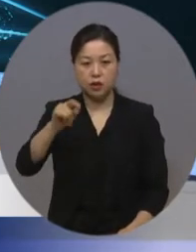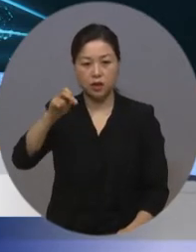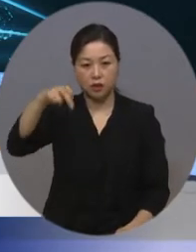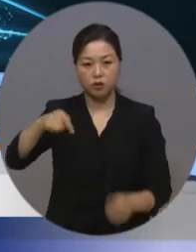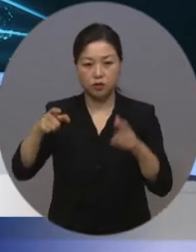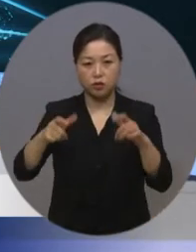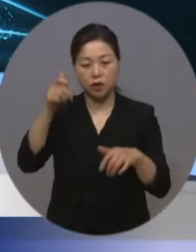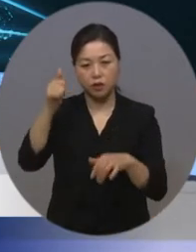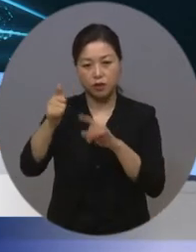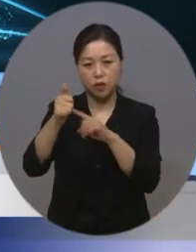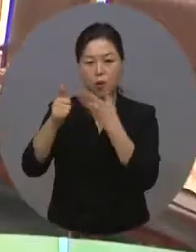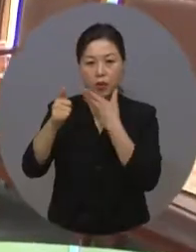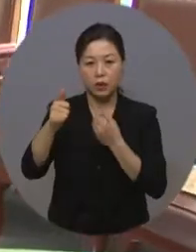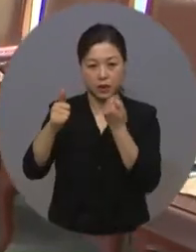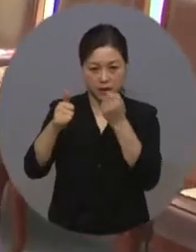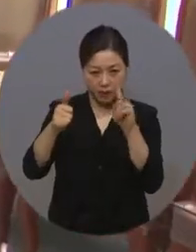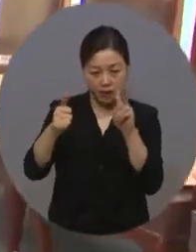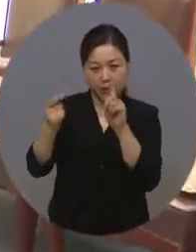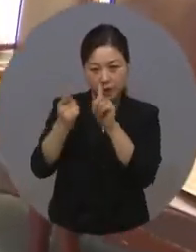만나봤습니다